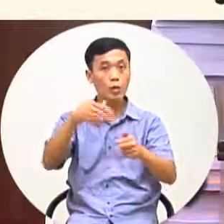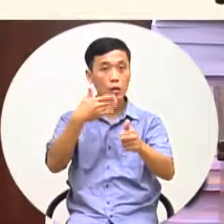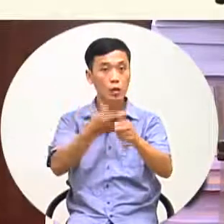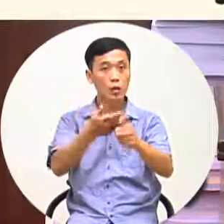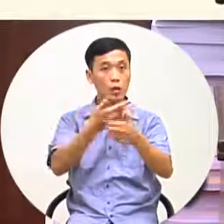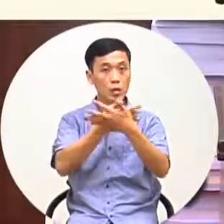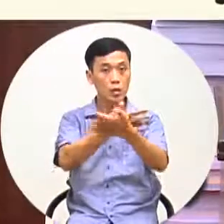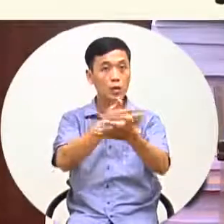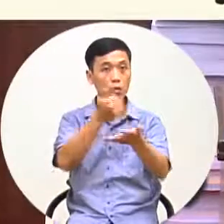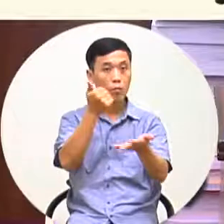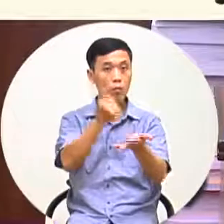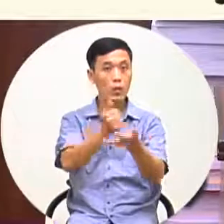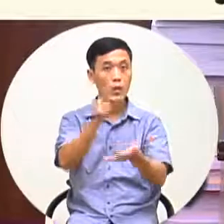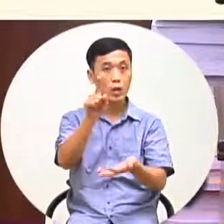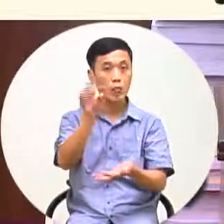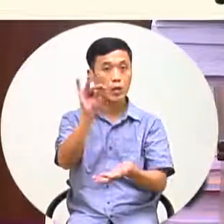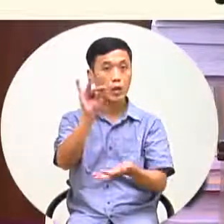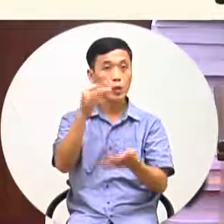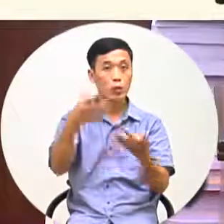交通系统嘞，